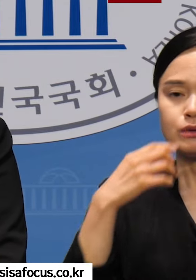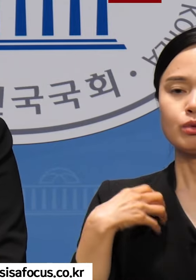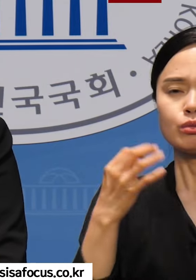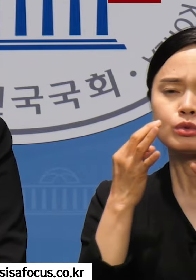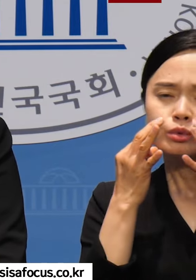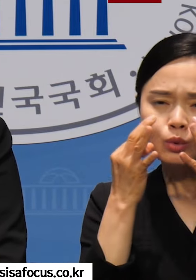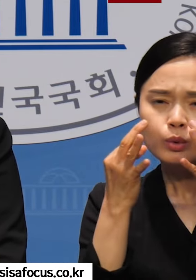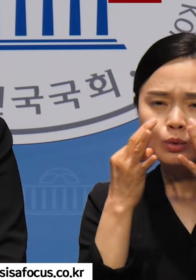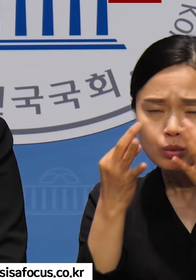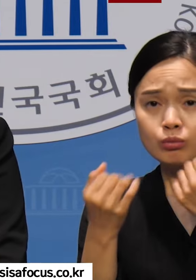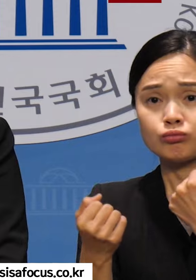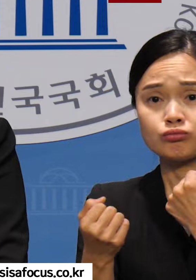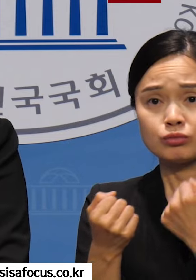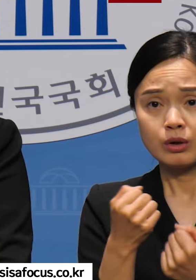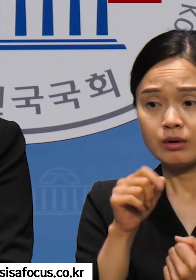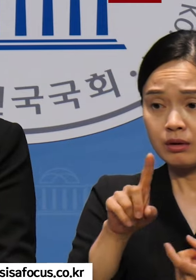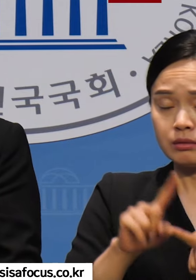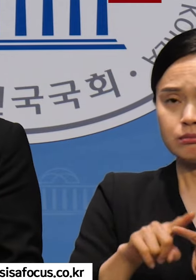여실히 보여주었습니다.